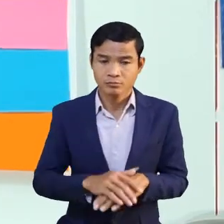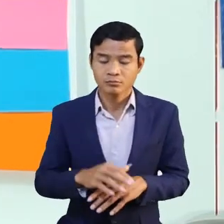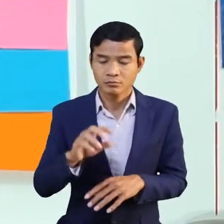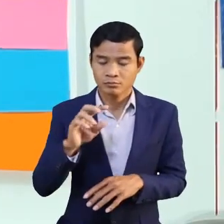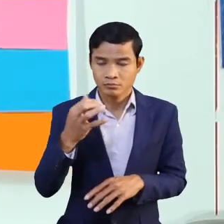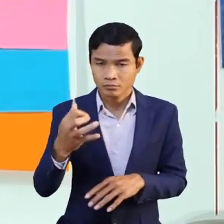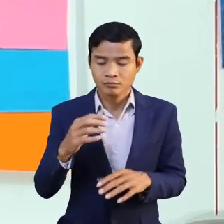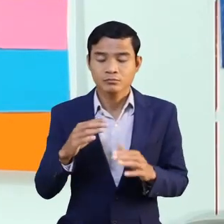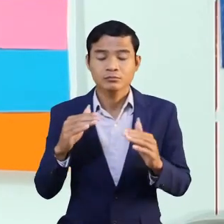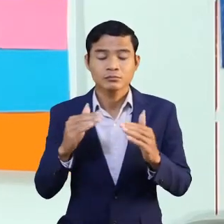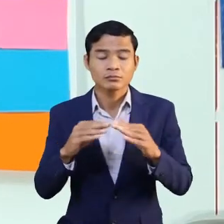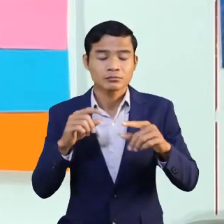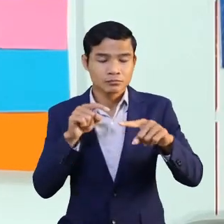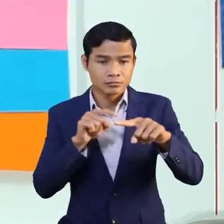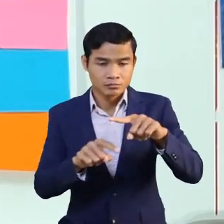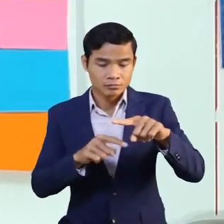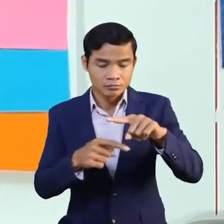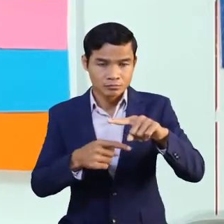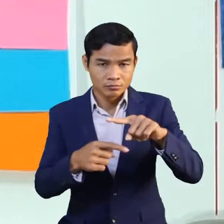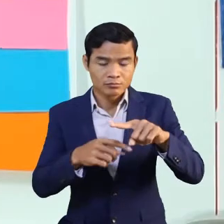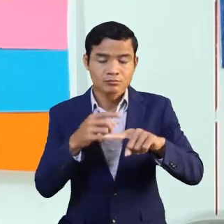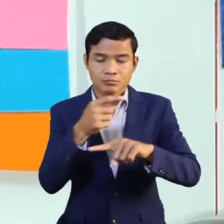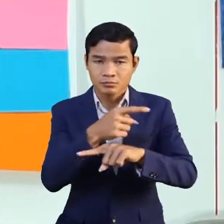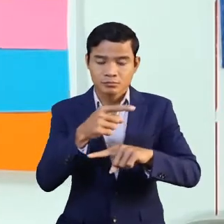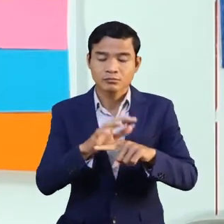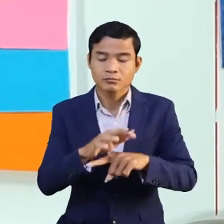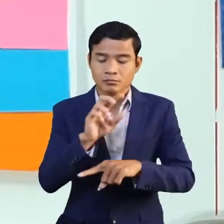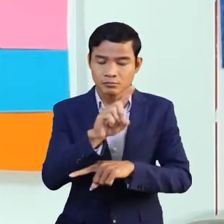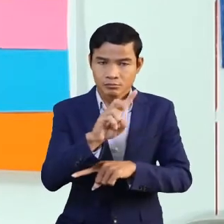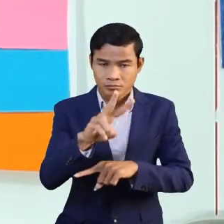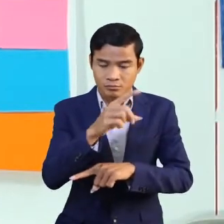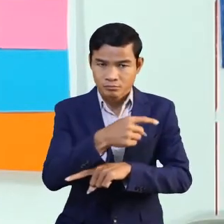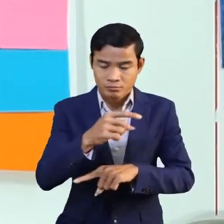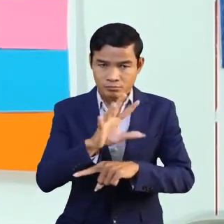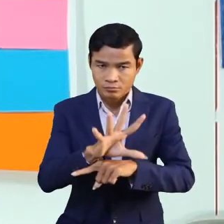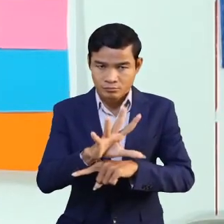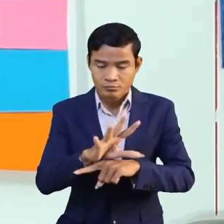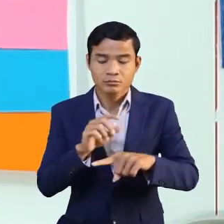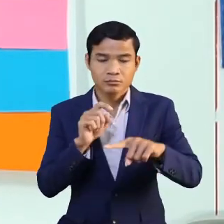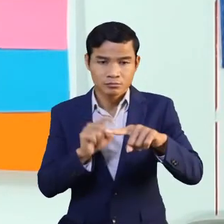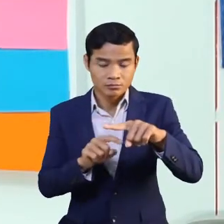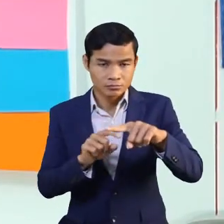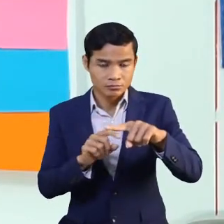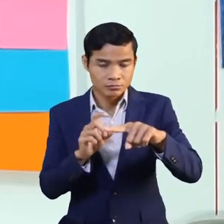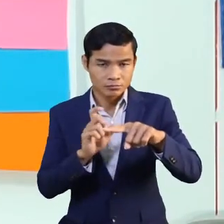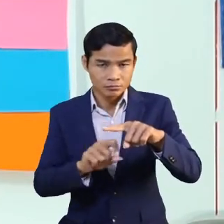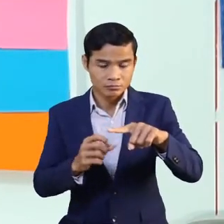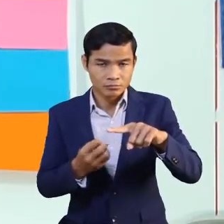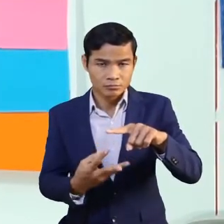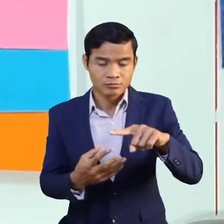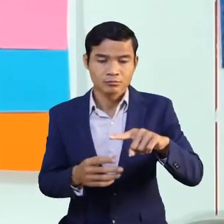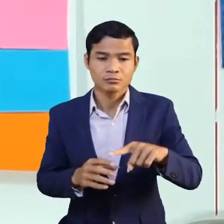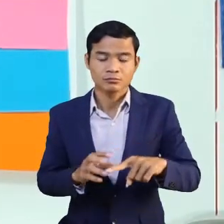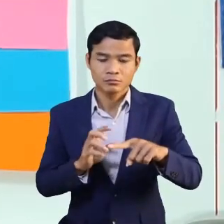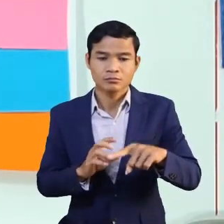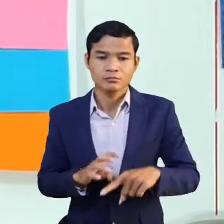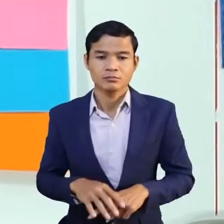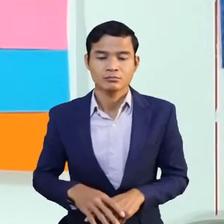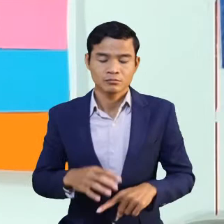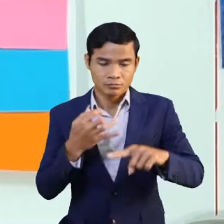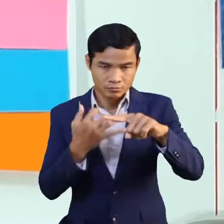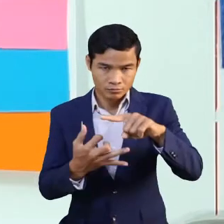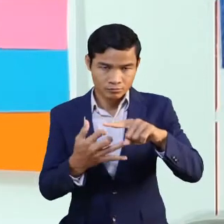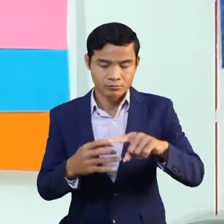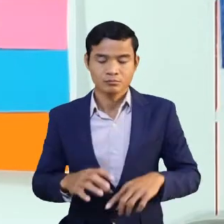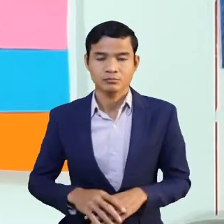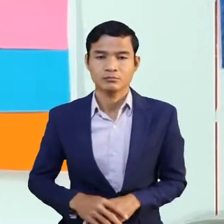7អញ្ចឹង7នេះគឺជាផលដករបស់ចានៃ12ដក5កូនណាឃើញ7ចាតោះ